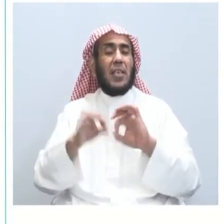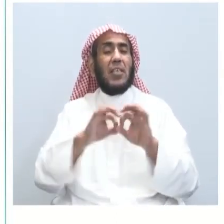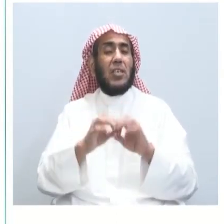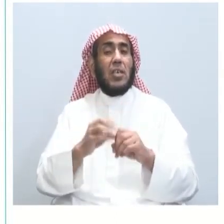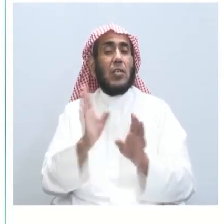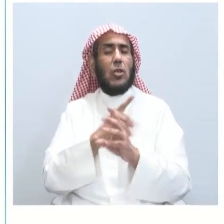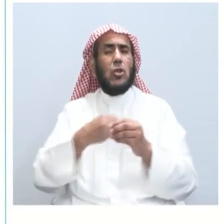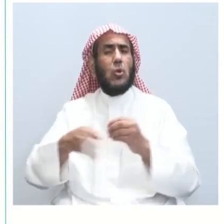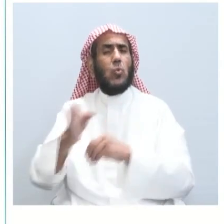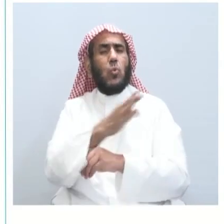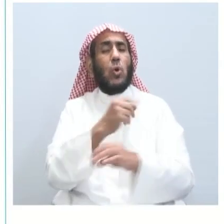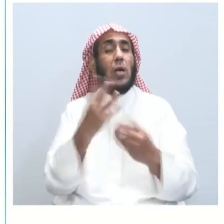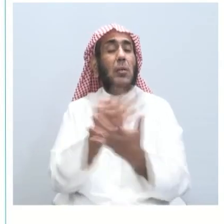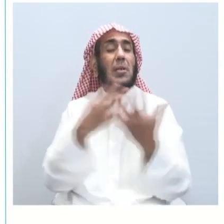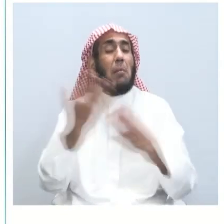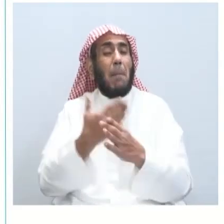التسويق الجماهيري